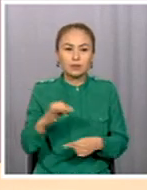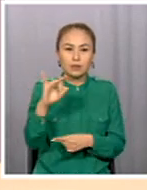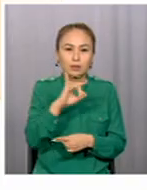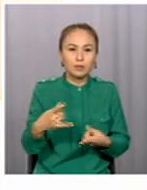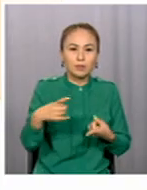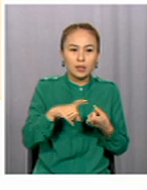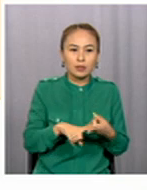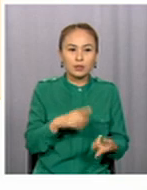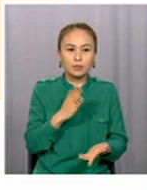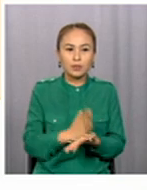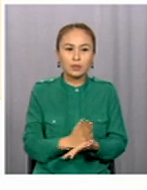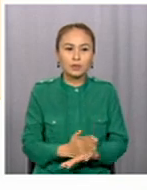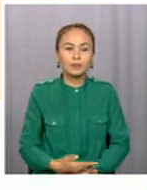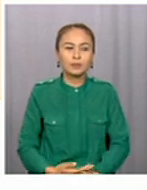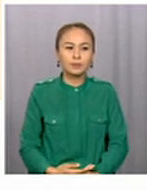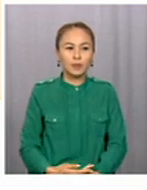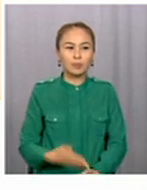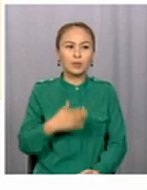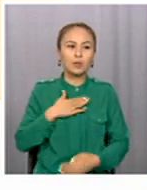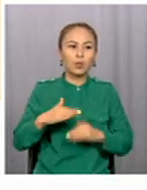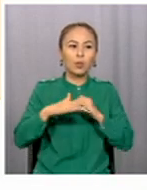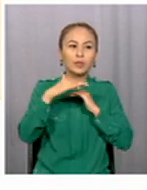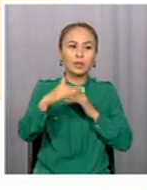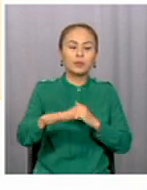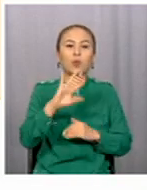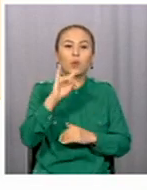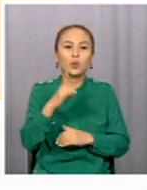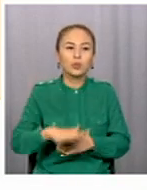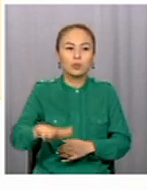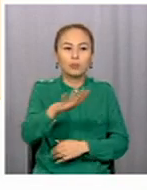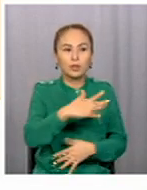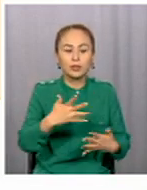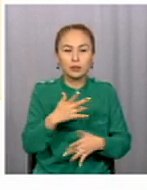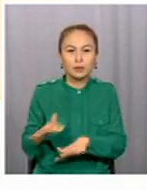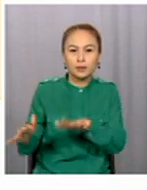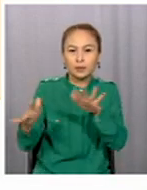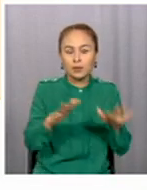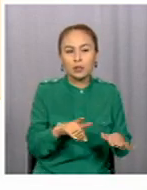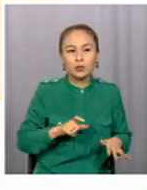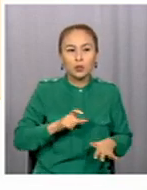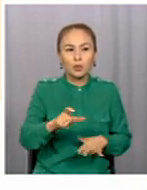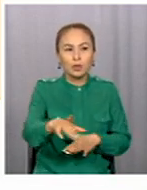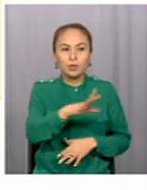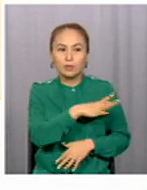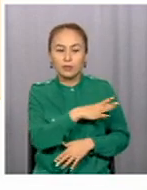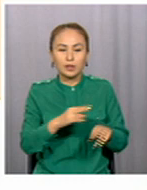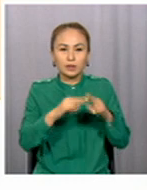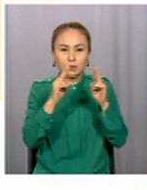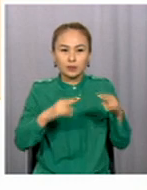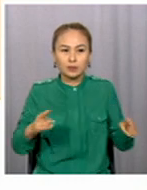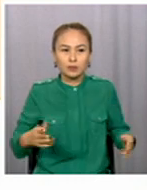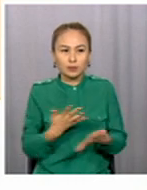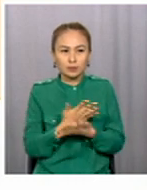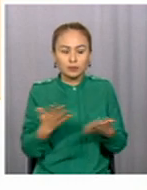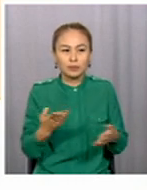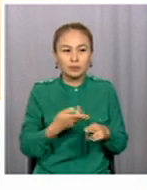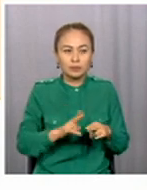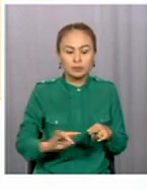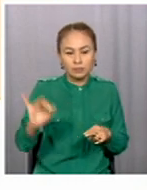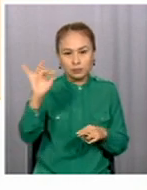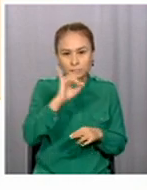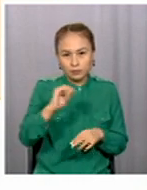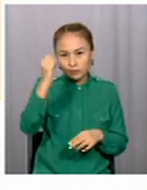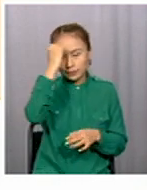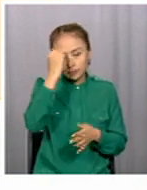тұр. Отанымыздың оңтүстік бөлігін араласаңдар, жолда кездескен ғимараттардың көбі тарихи ескерткіштер